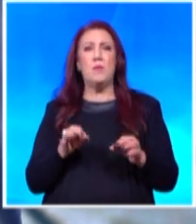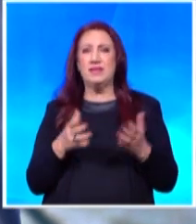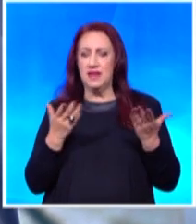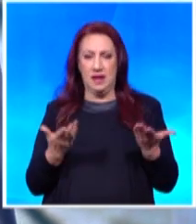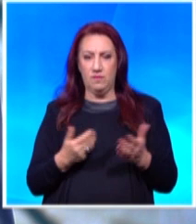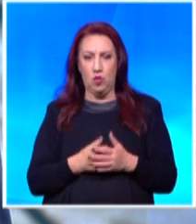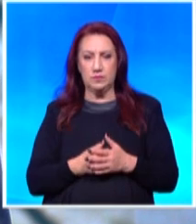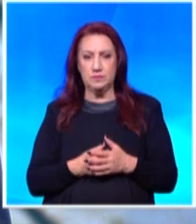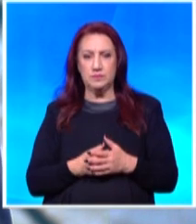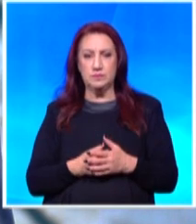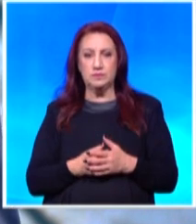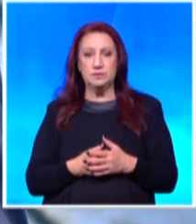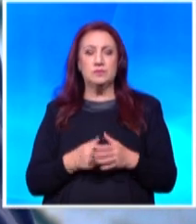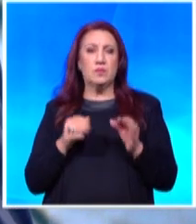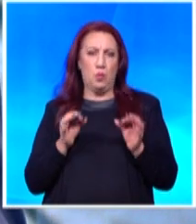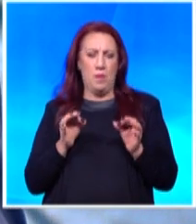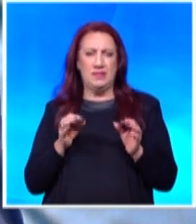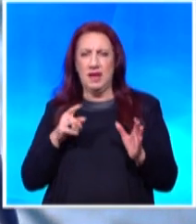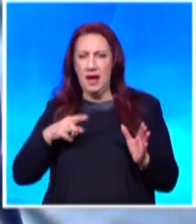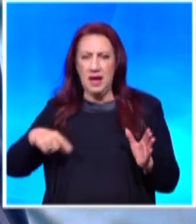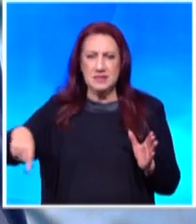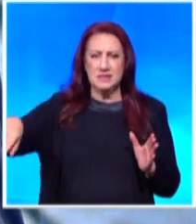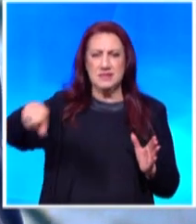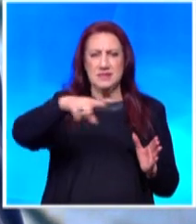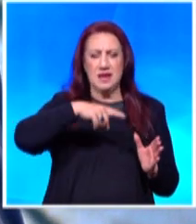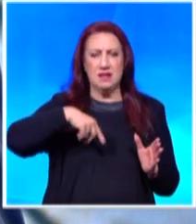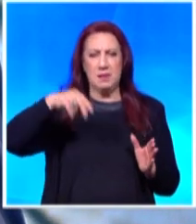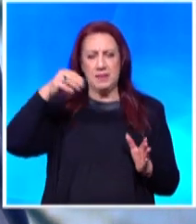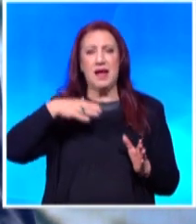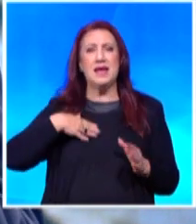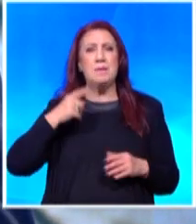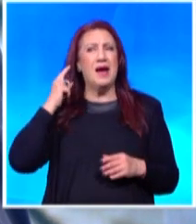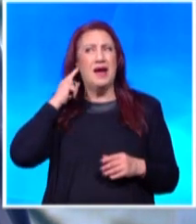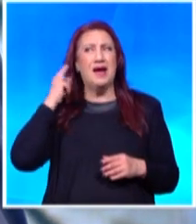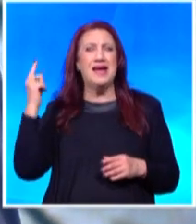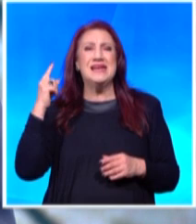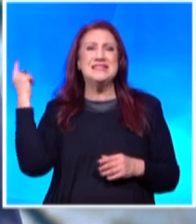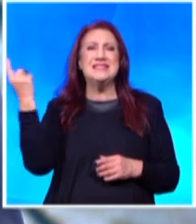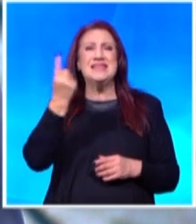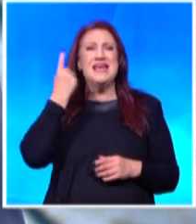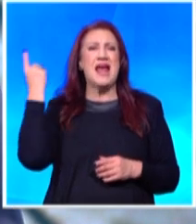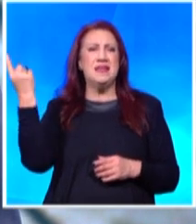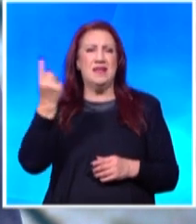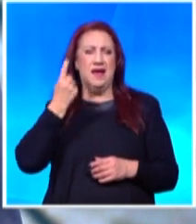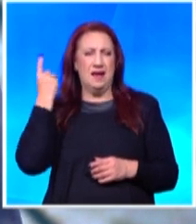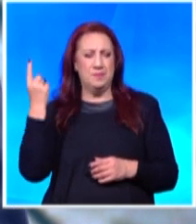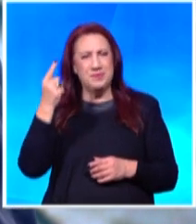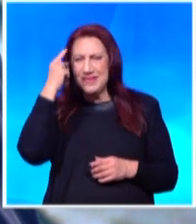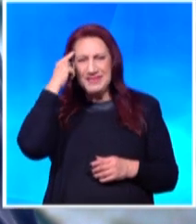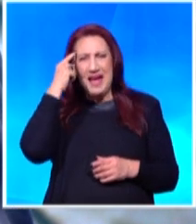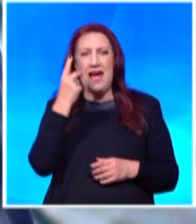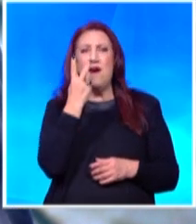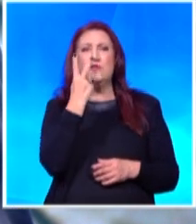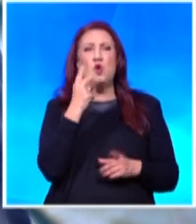момента в цяла България е покрита с сиренни системи. Те са няколко хиляди. На 2 юни чувате